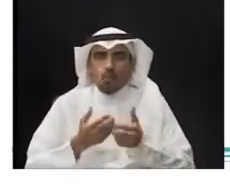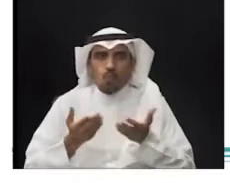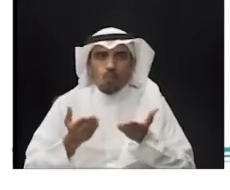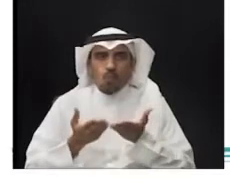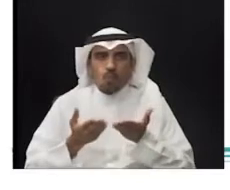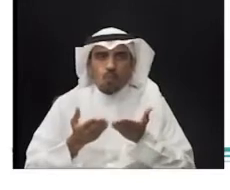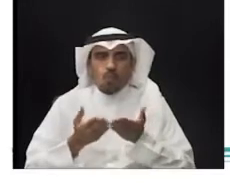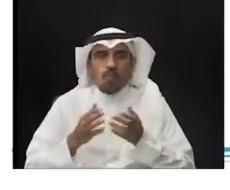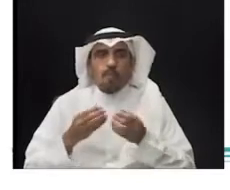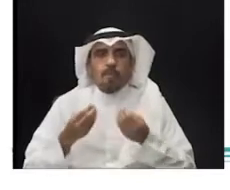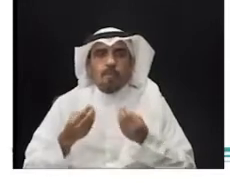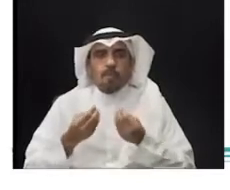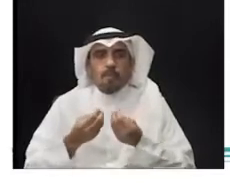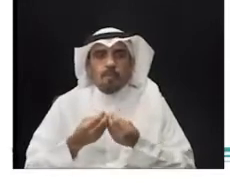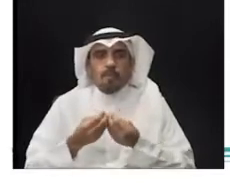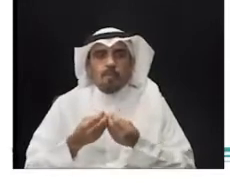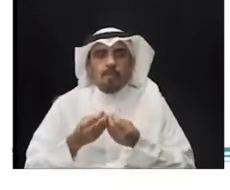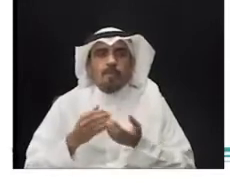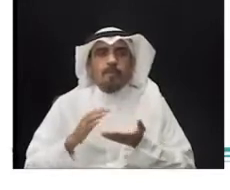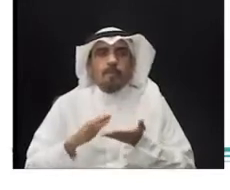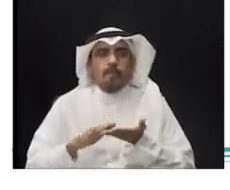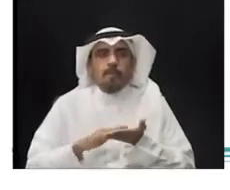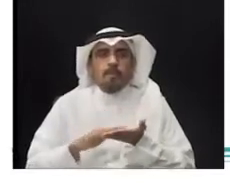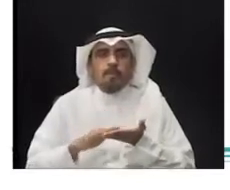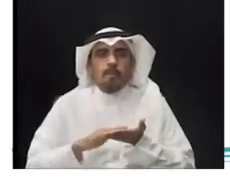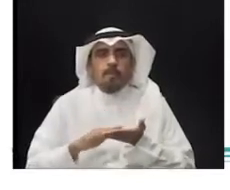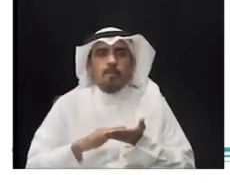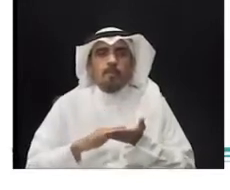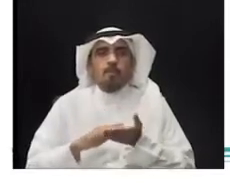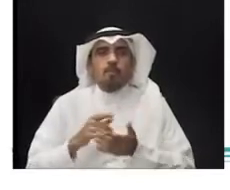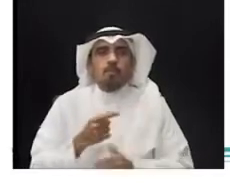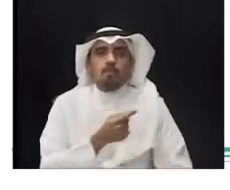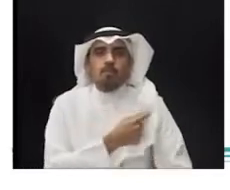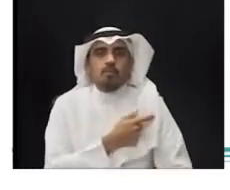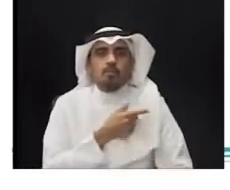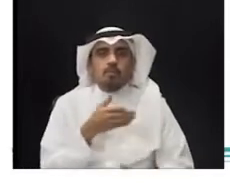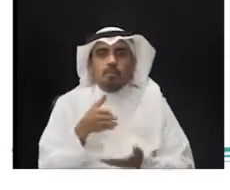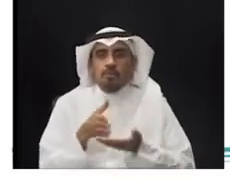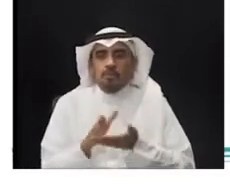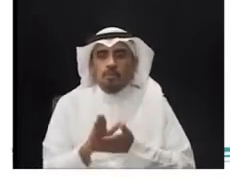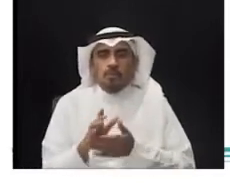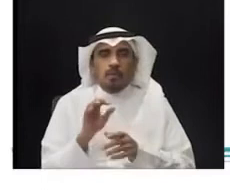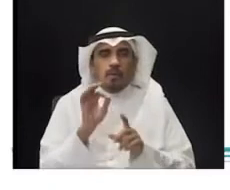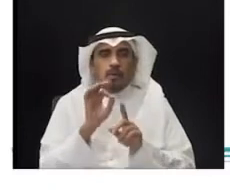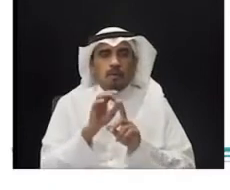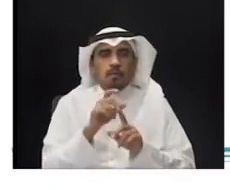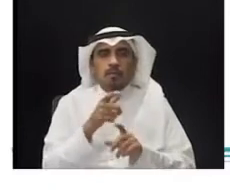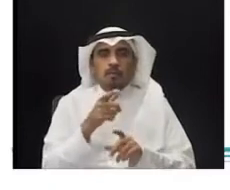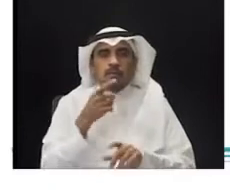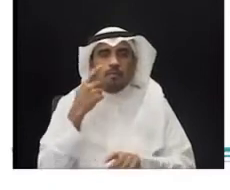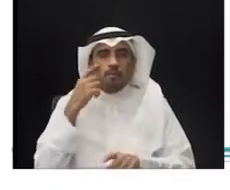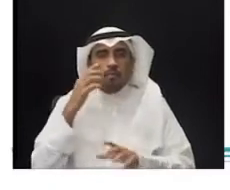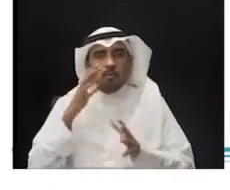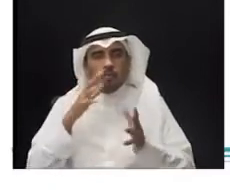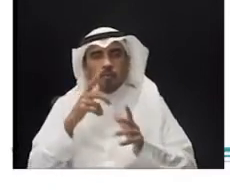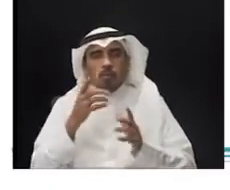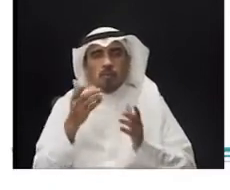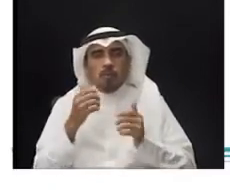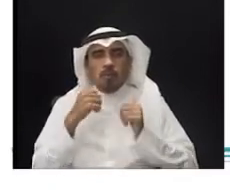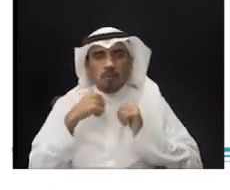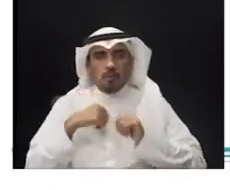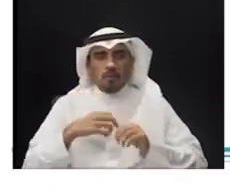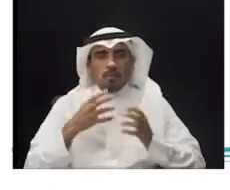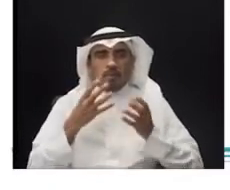أول هذه الدروس معنا في وحدة البيئة والصحة هو مدخل الوحدة، والهدف من مدخل الوحدة إعطاء تصور للطالب عن